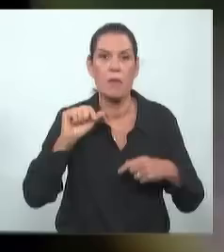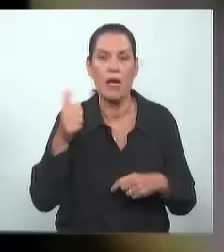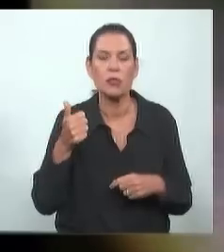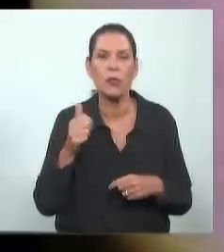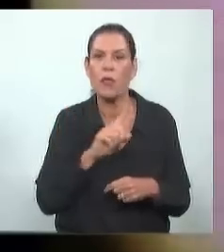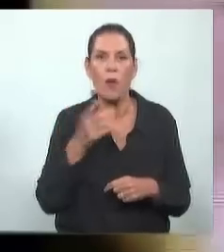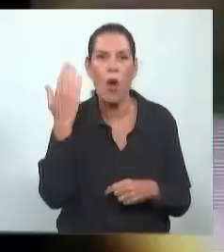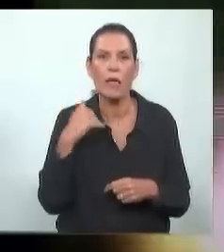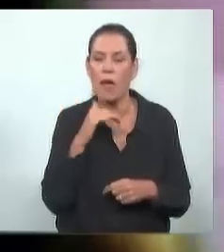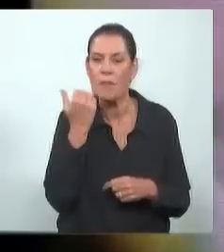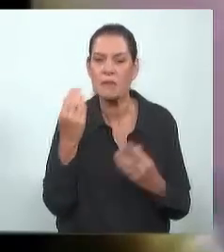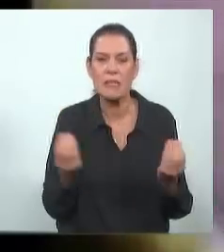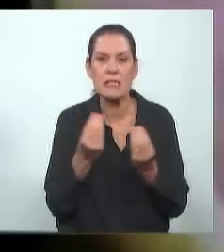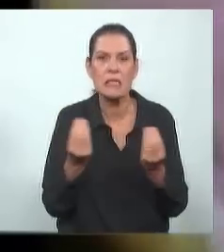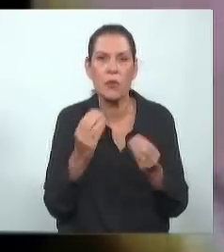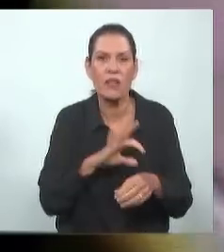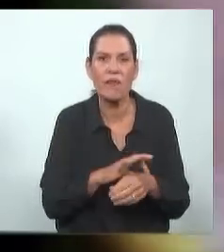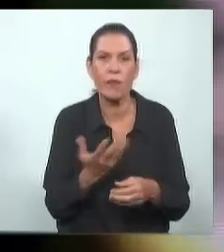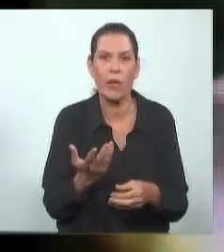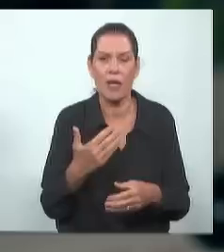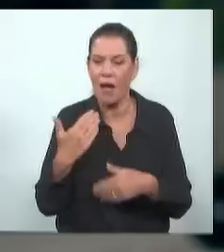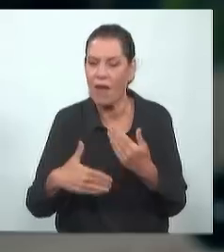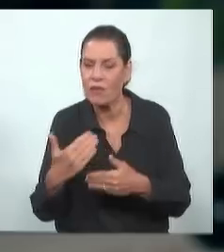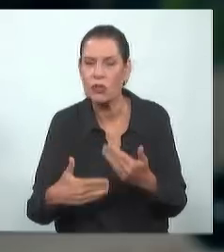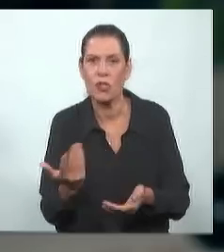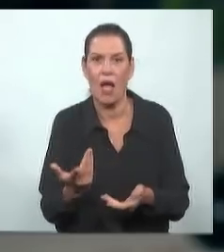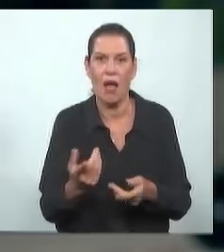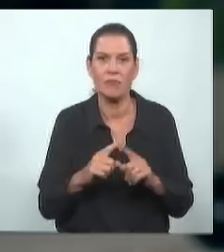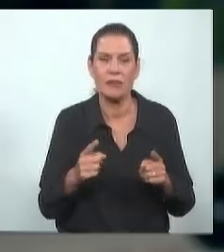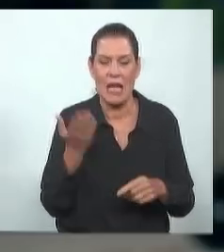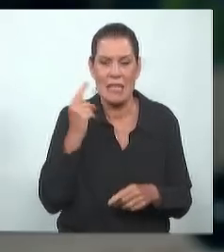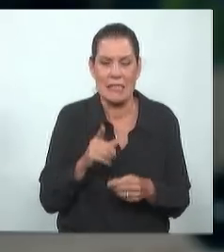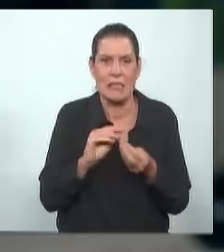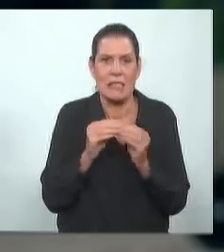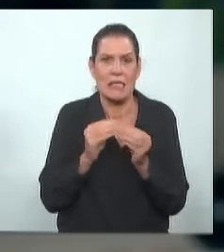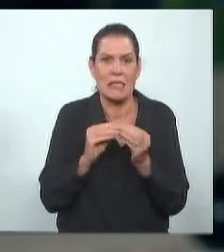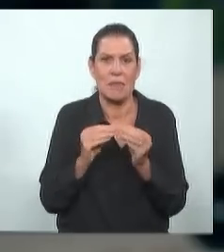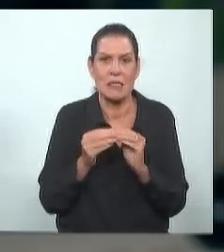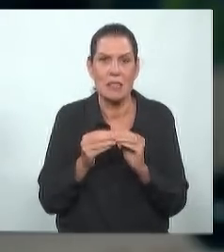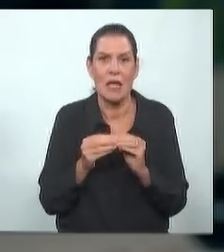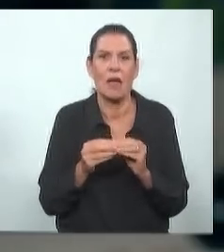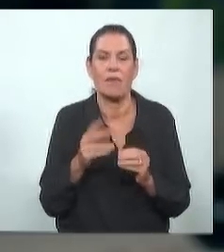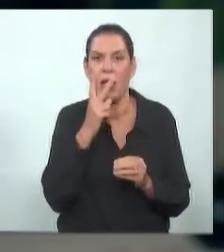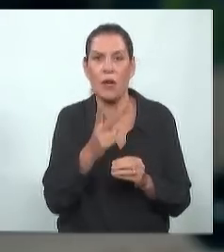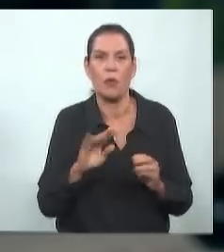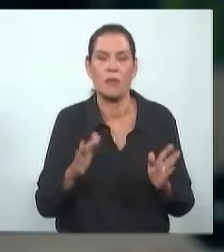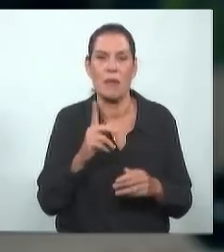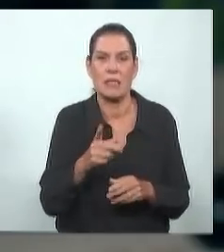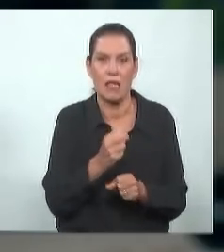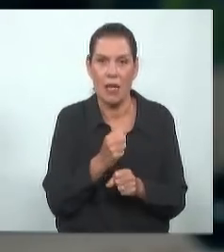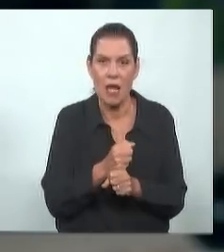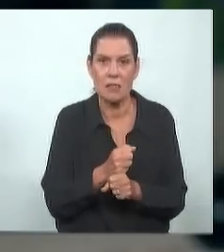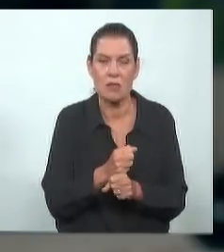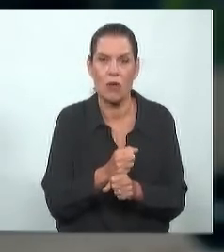חבישה ופדים. היינו צריכים ככה להצטמצם ולראות מה שצריך לעשות,